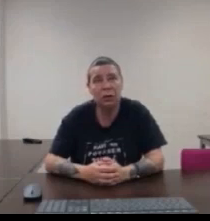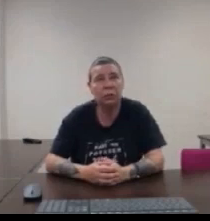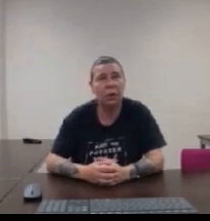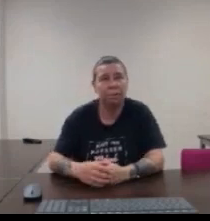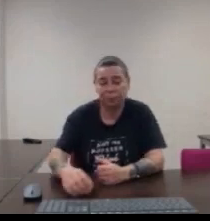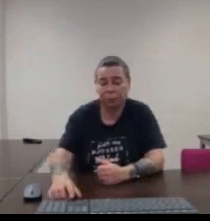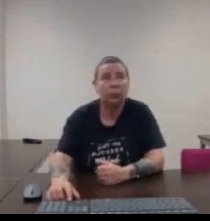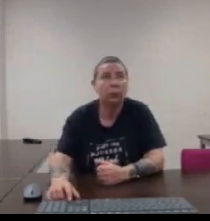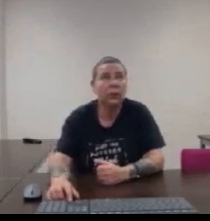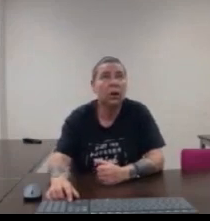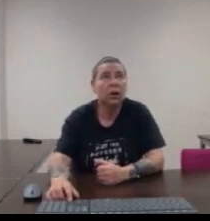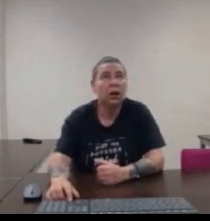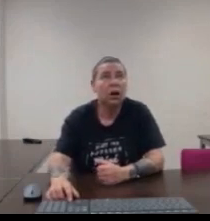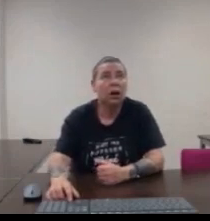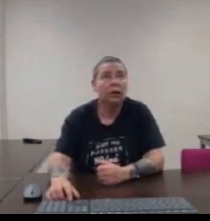problématiques circulatoires.